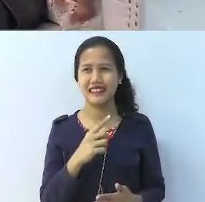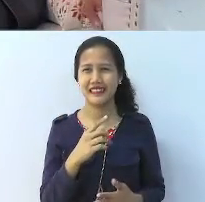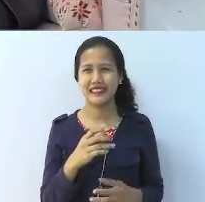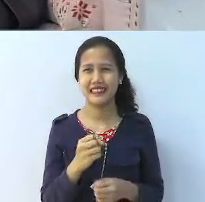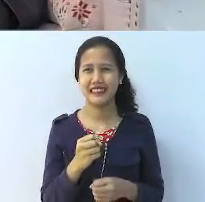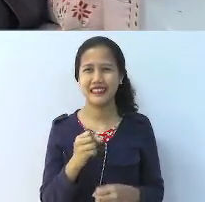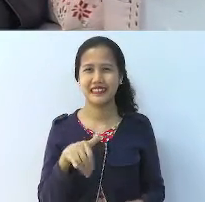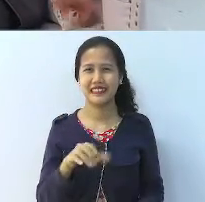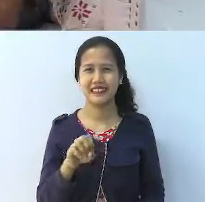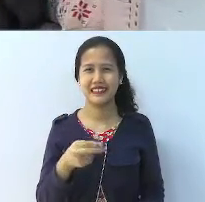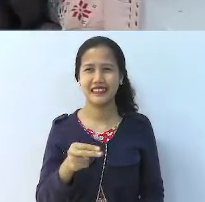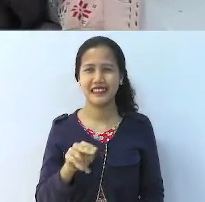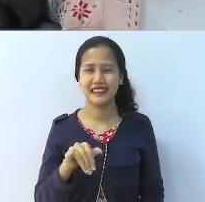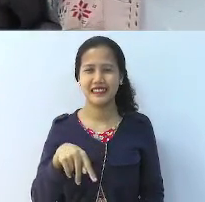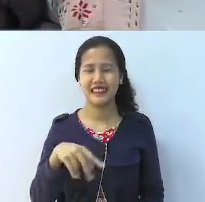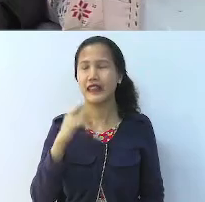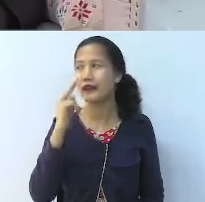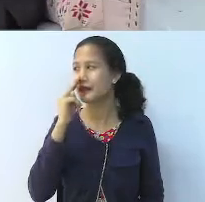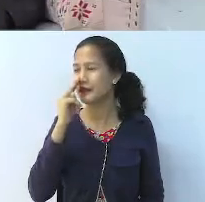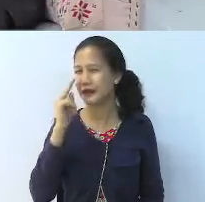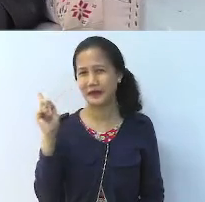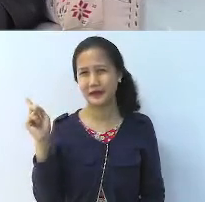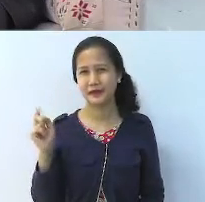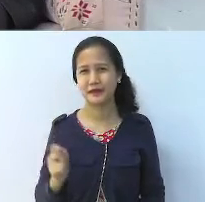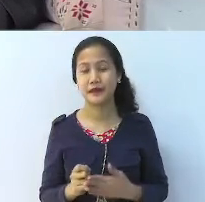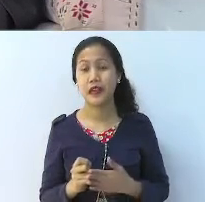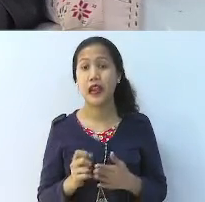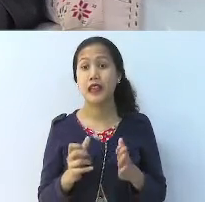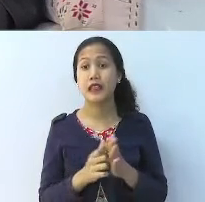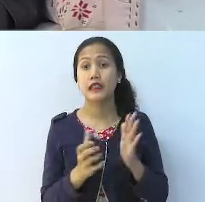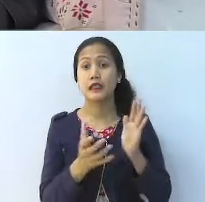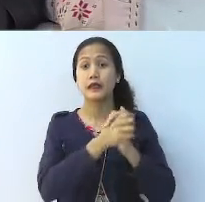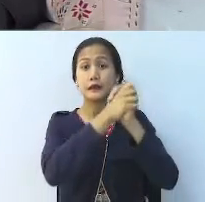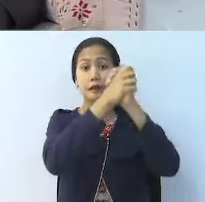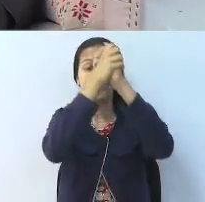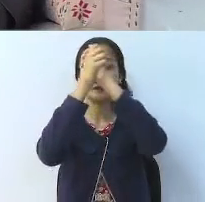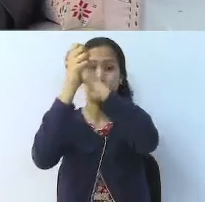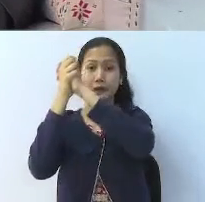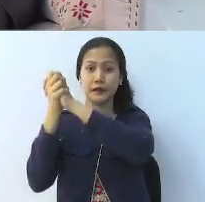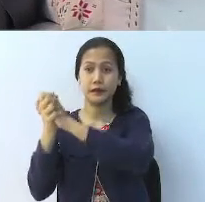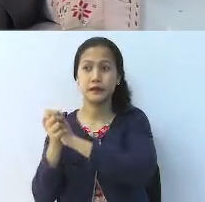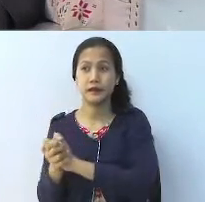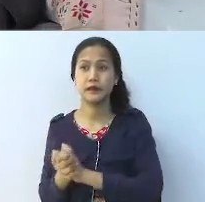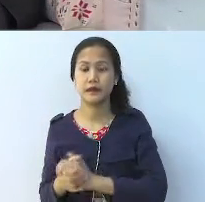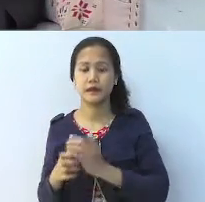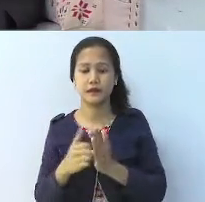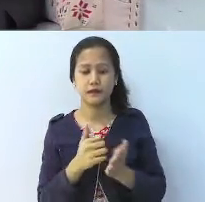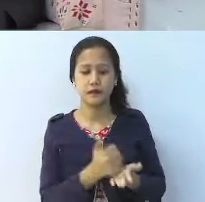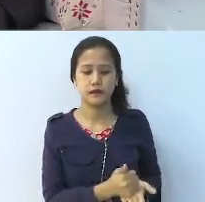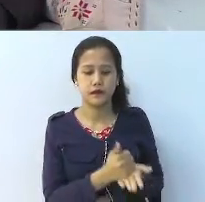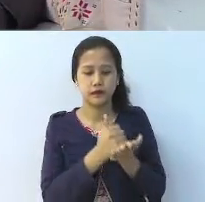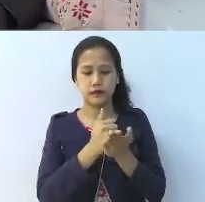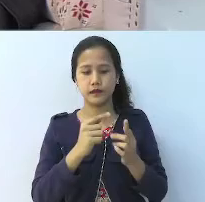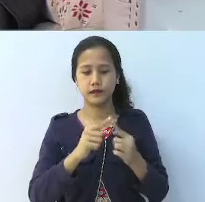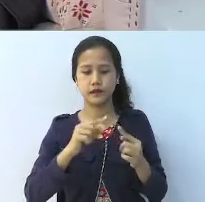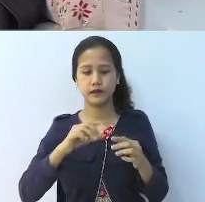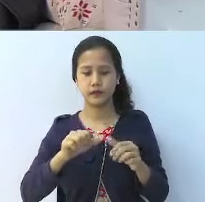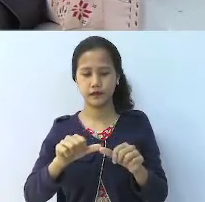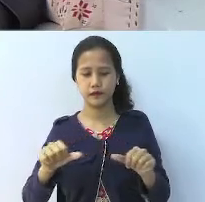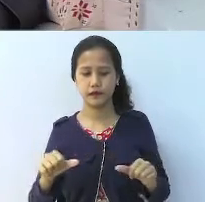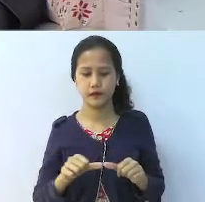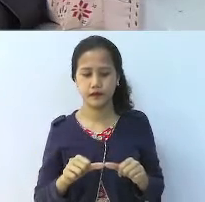Sir Christian Gaa rin po ang nagpapaload. Pag si Ma'am Quiñones din, Bella Quiñones, si Sir Janep din na nag-claim